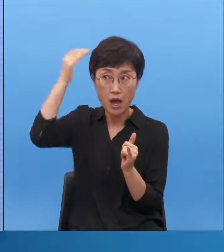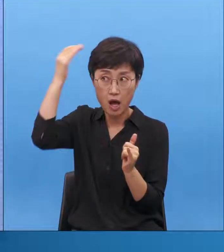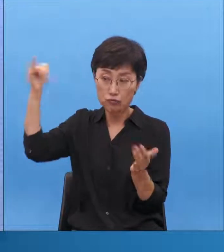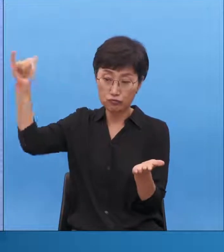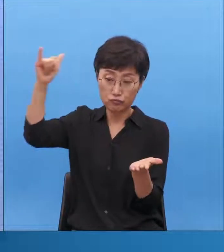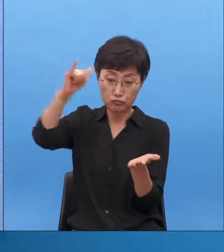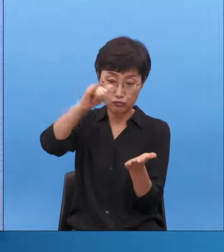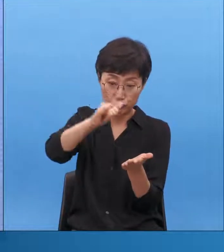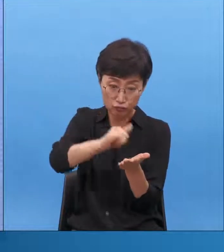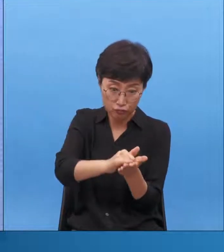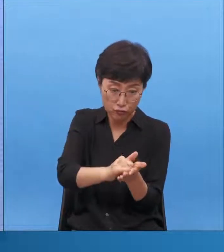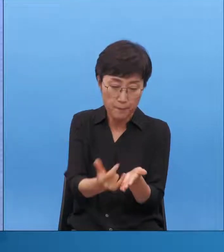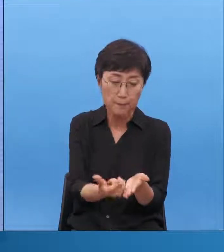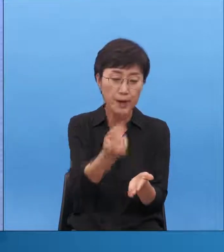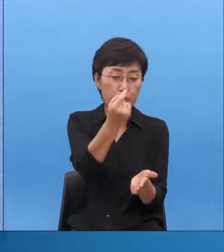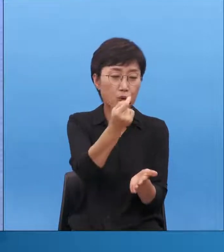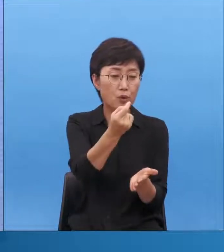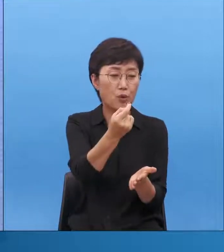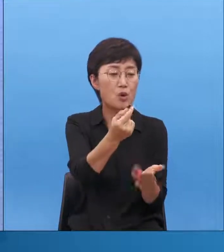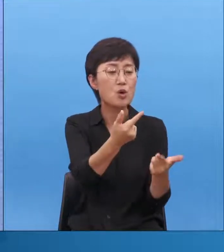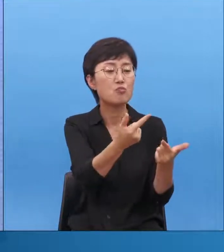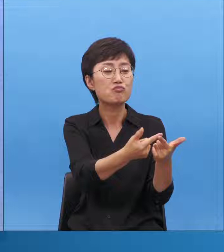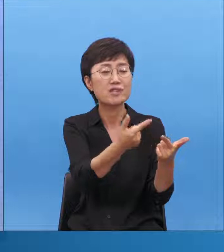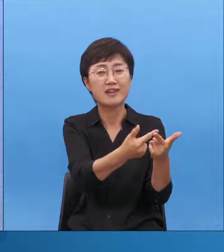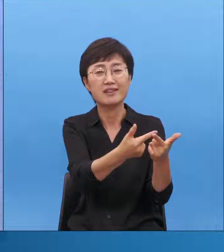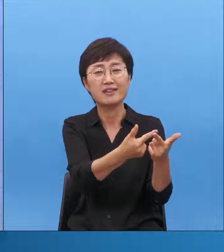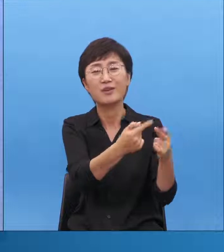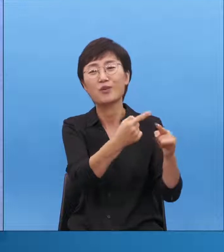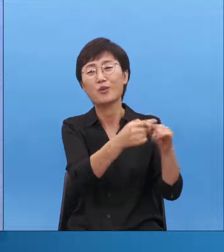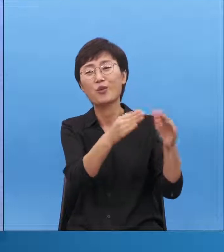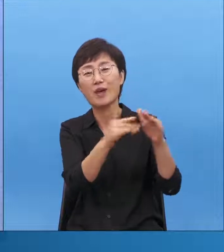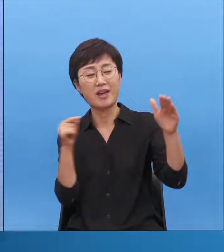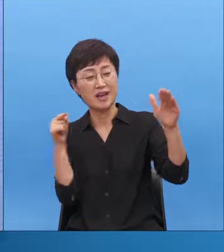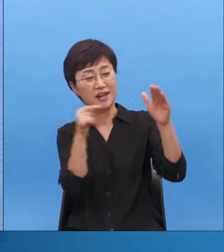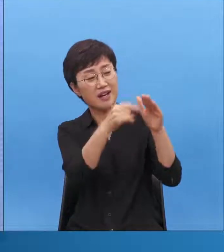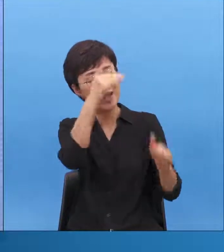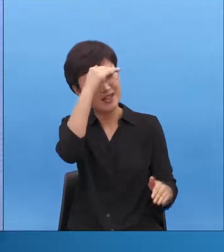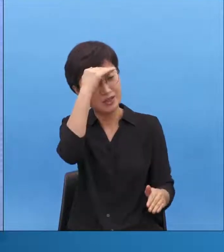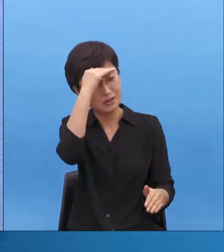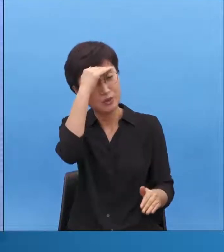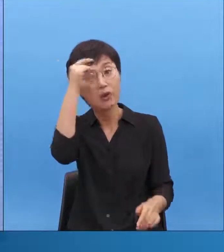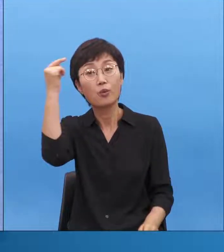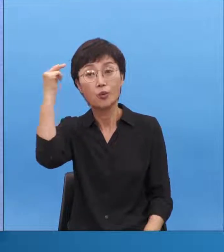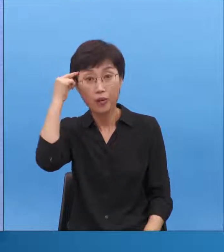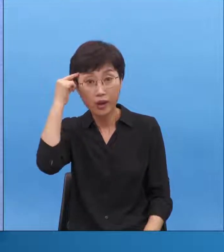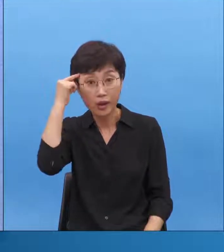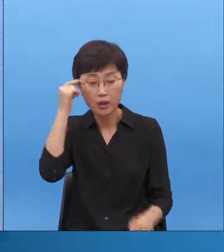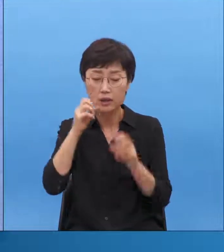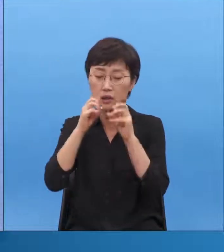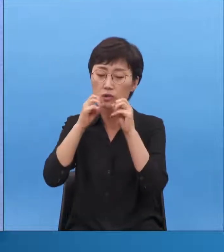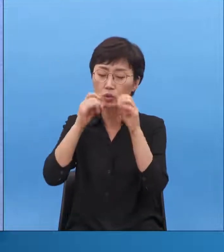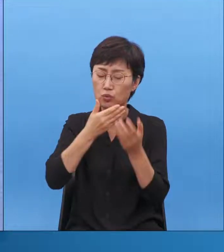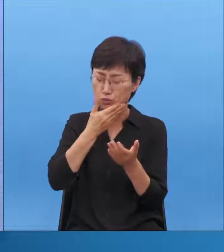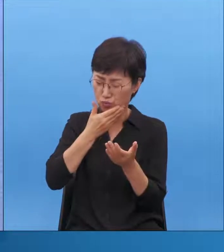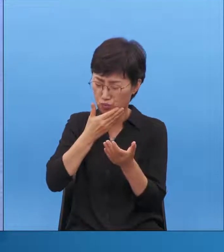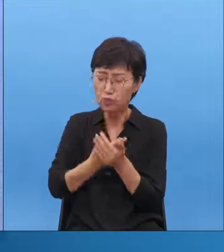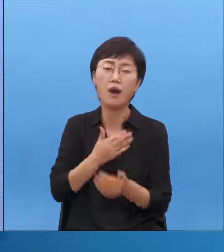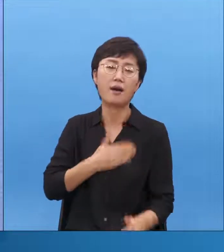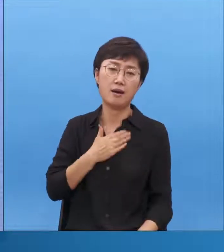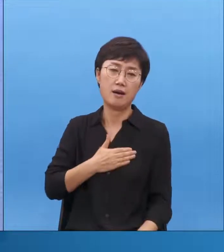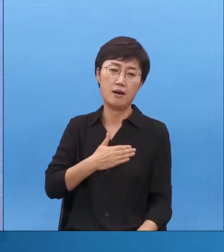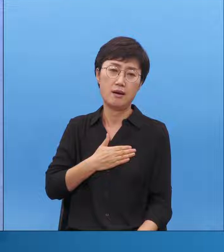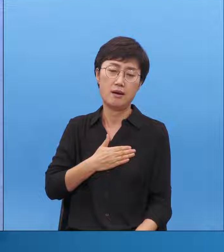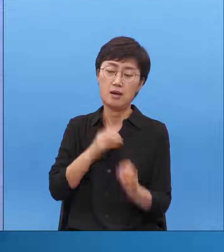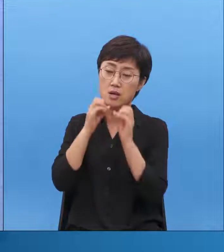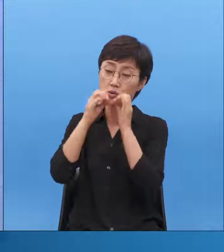absolutely they come here 왜냐? to visit. Why? 전도 역사와 전도의 기중선을 알기 때문에. Because they know how precious and the works